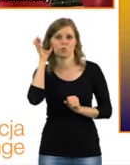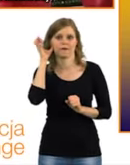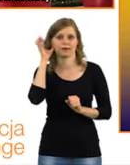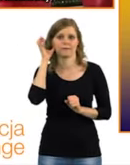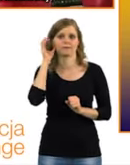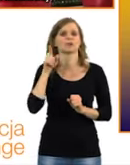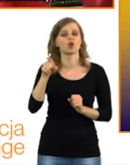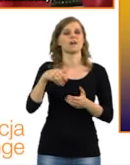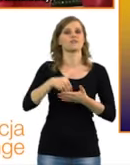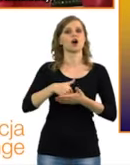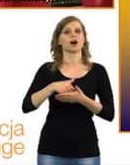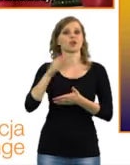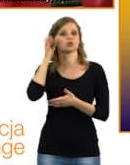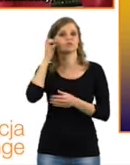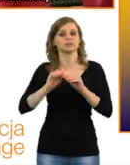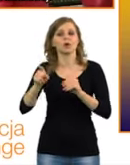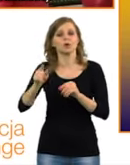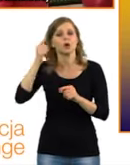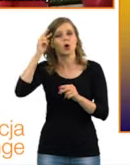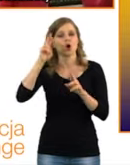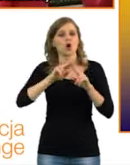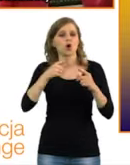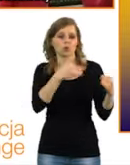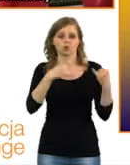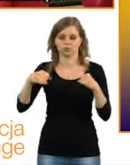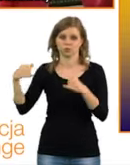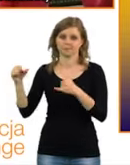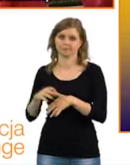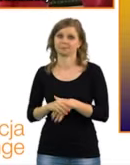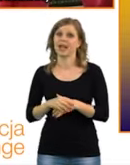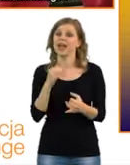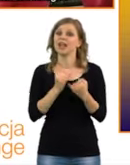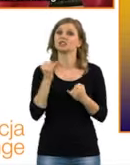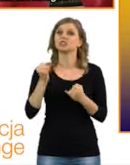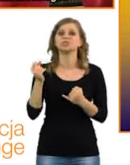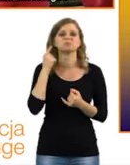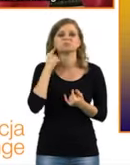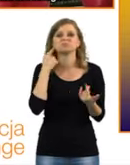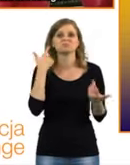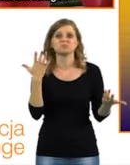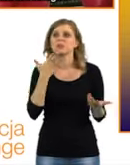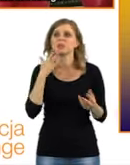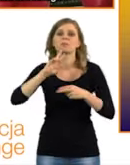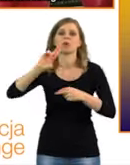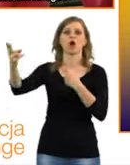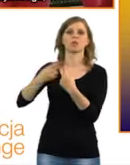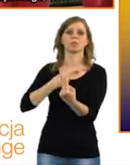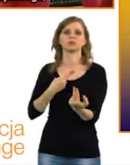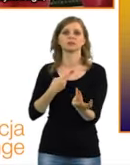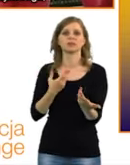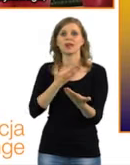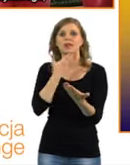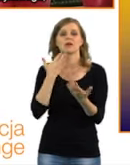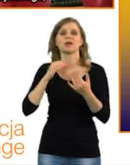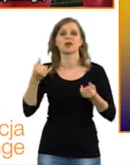słuchowymi, wychowaniem słuchowym. Bez kontroli słuchowej nie ma sprzężenia zwrotnego i nie